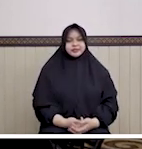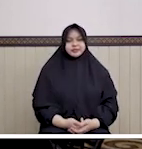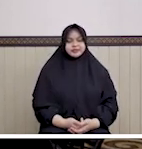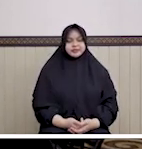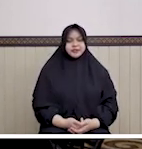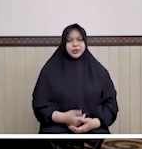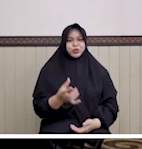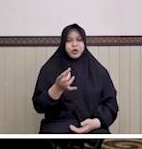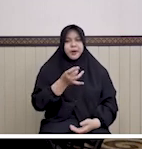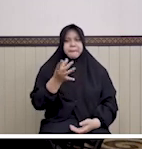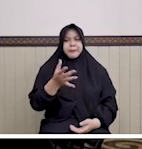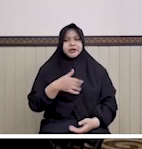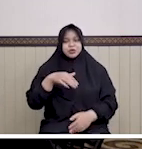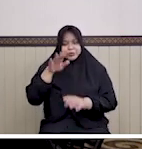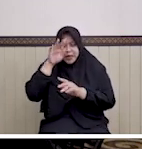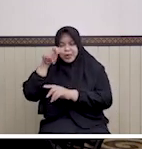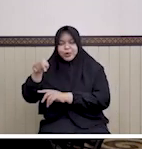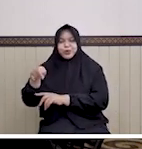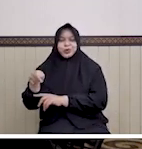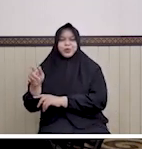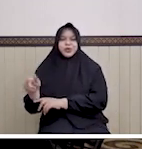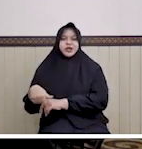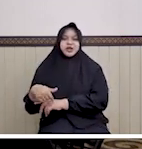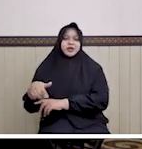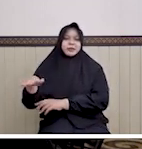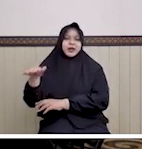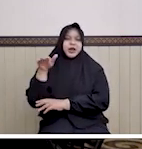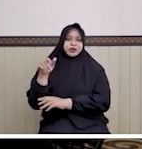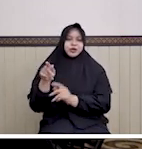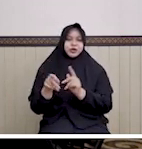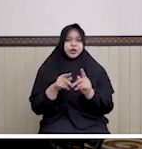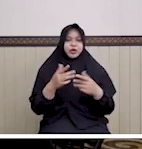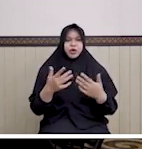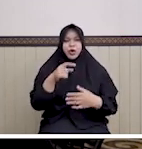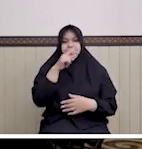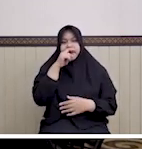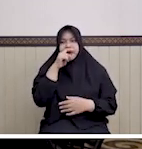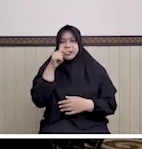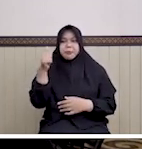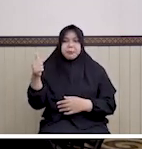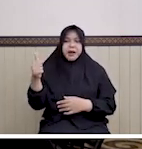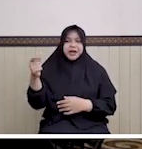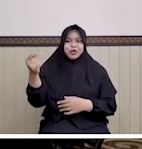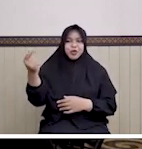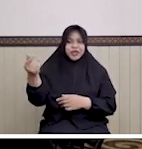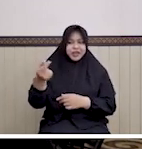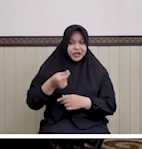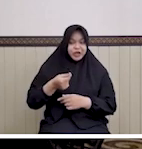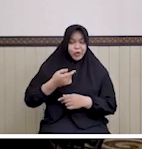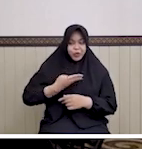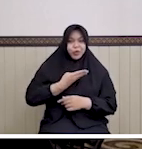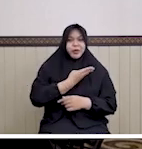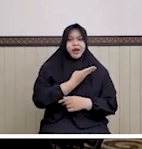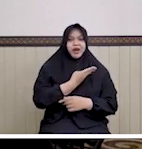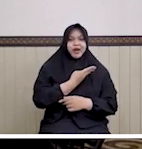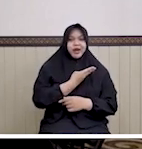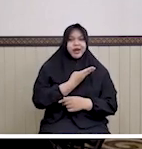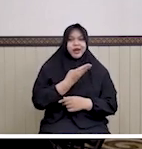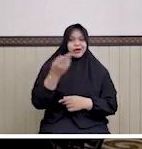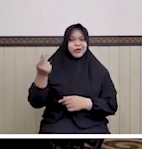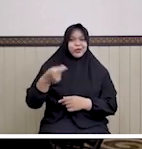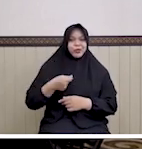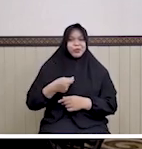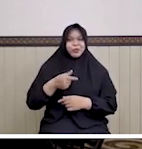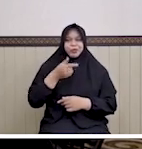pelaku kalau yang bilang ini bapaknya baik lo ngasih duit itu dari korban dikasih